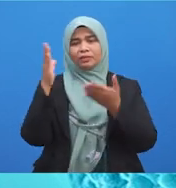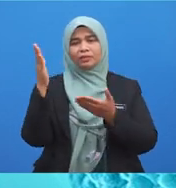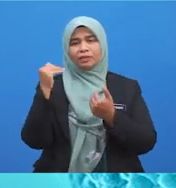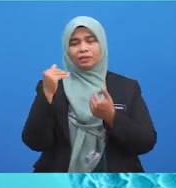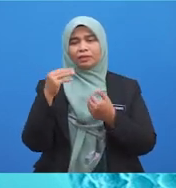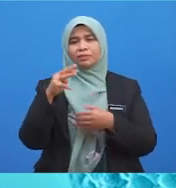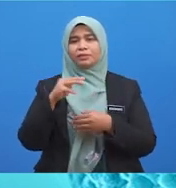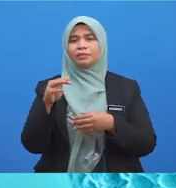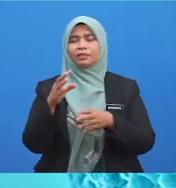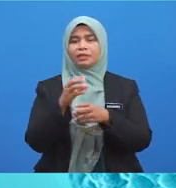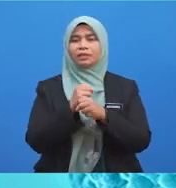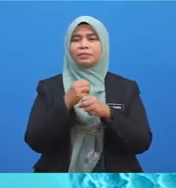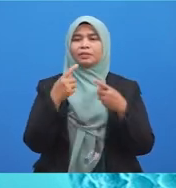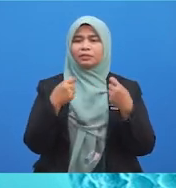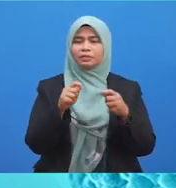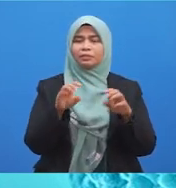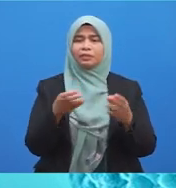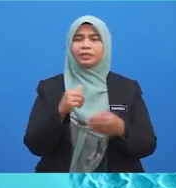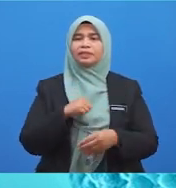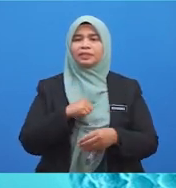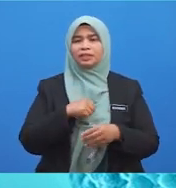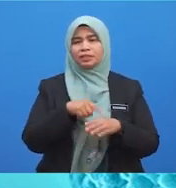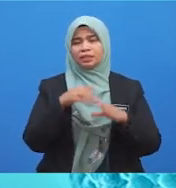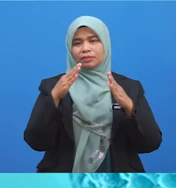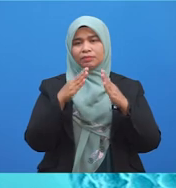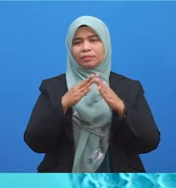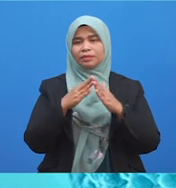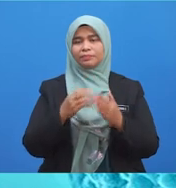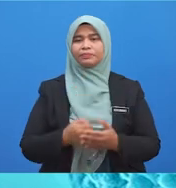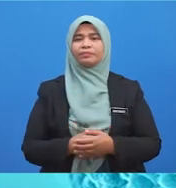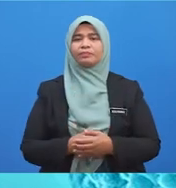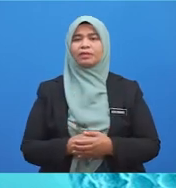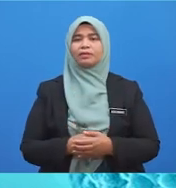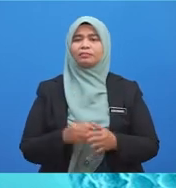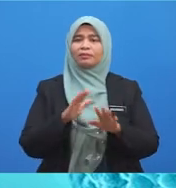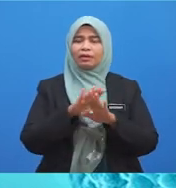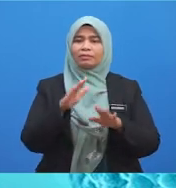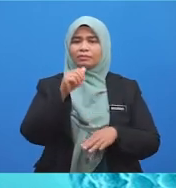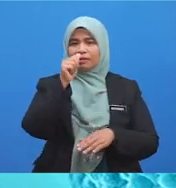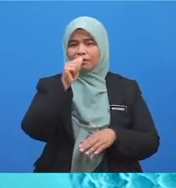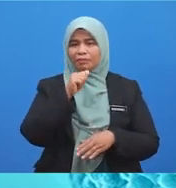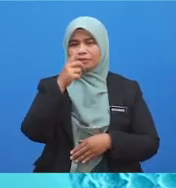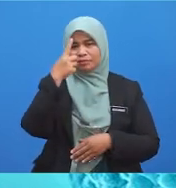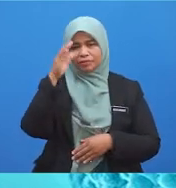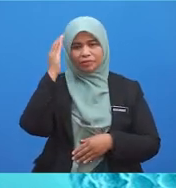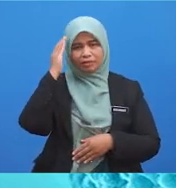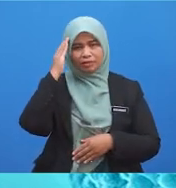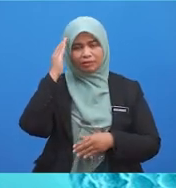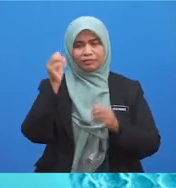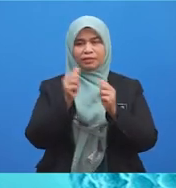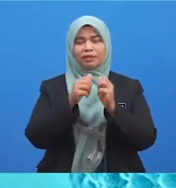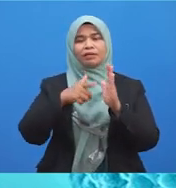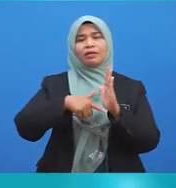murid-murid dapat cuba membuatnya sendiri di rumah. Tak sabar rasanya untuk mengetahui dengan lebih lanjut,